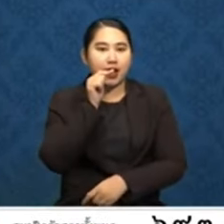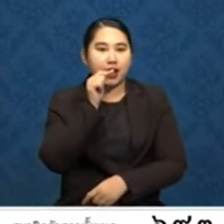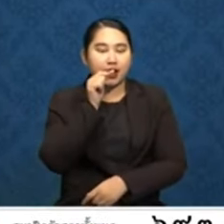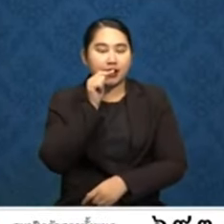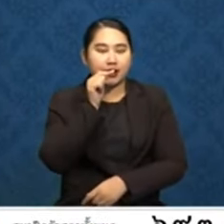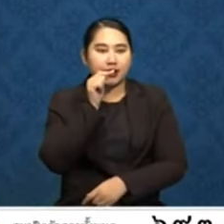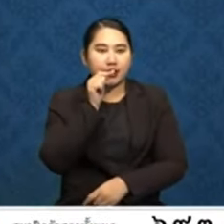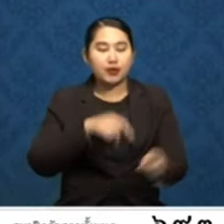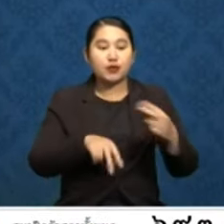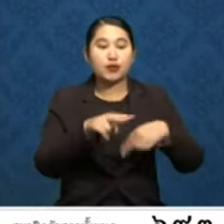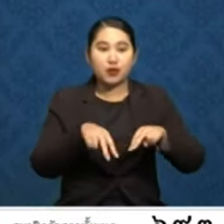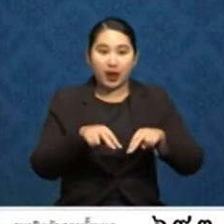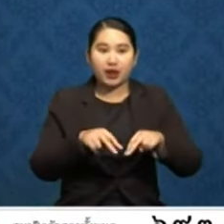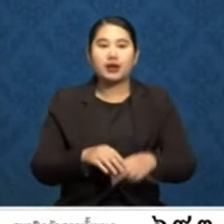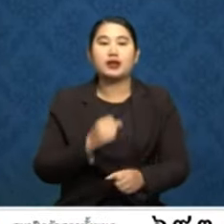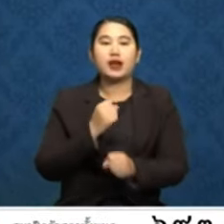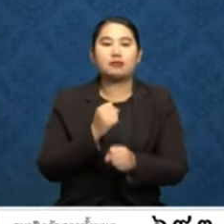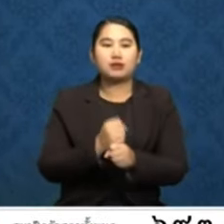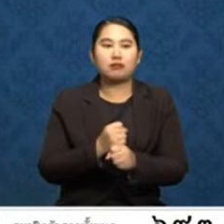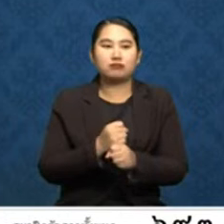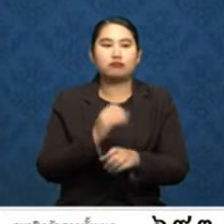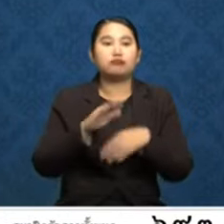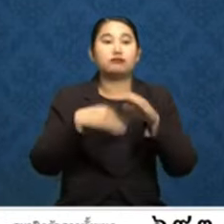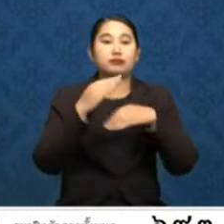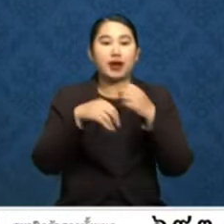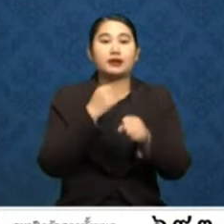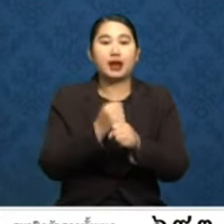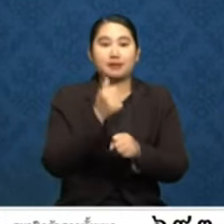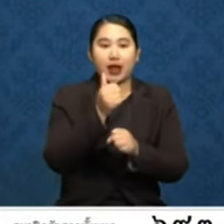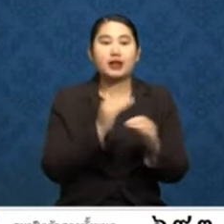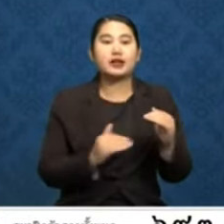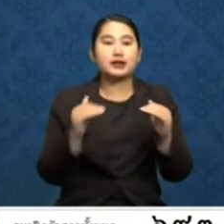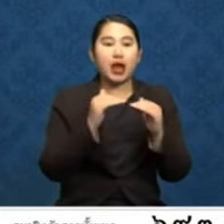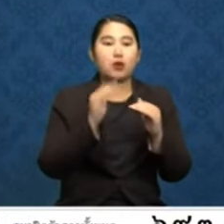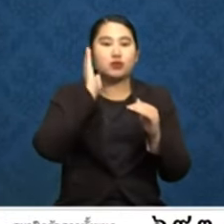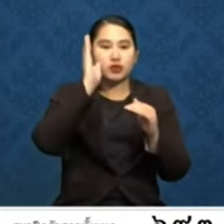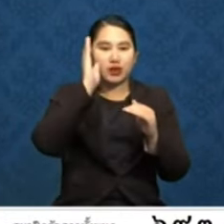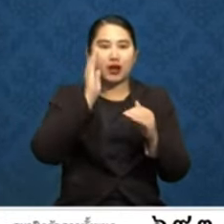โตในหน้าที่การงานได้ไม่น้อยไปกว่าผู้ชาย